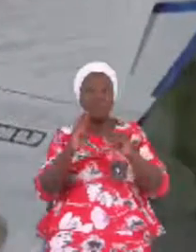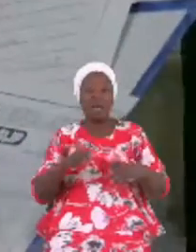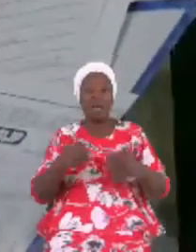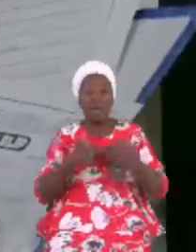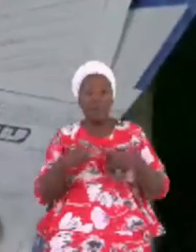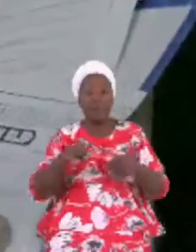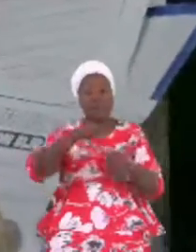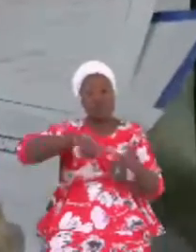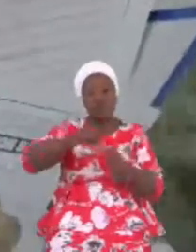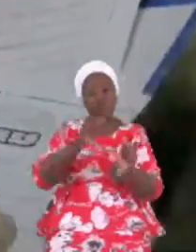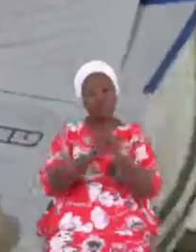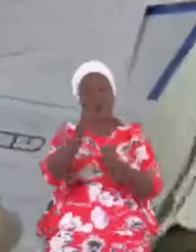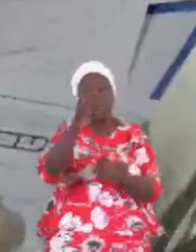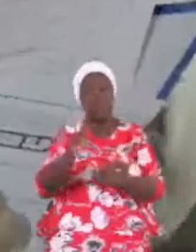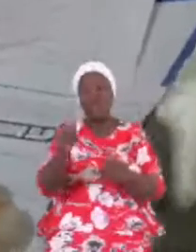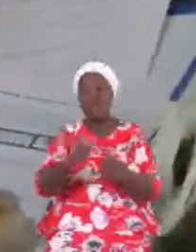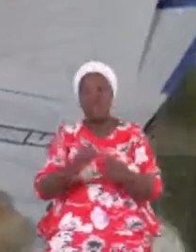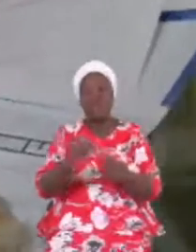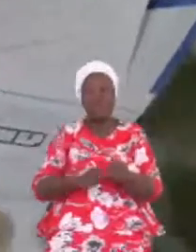En communion avec Dieu tous les jours.